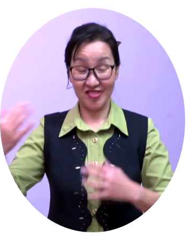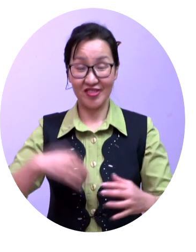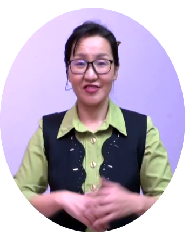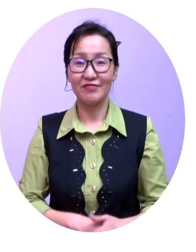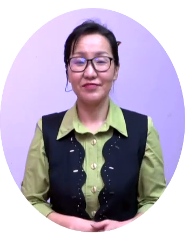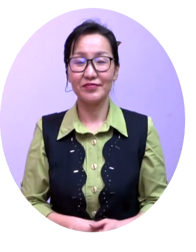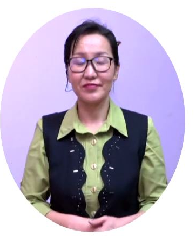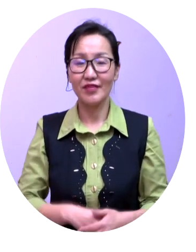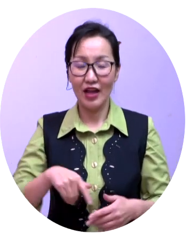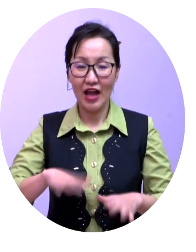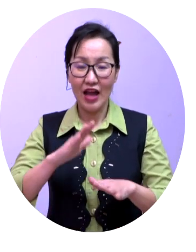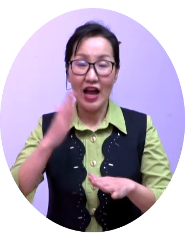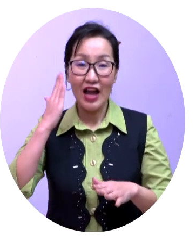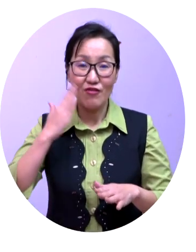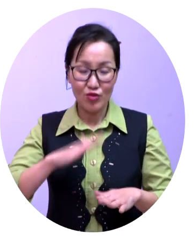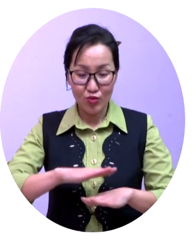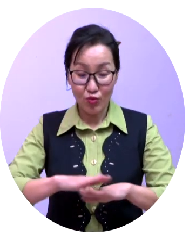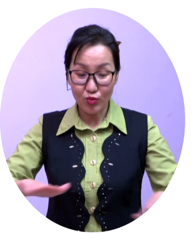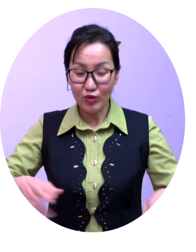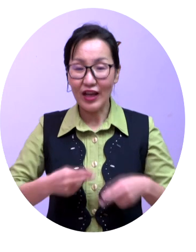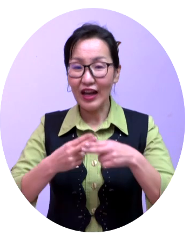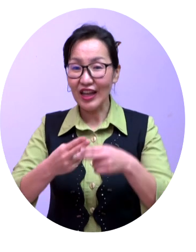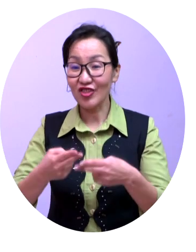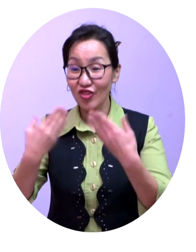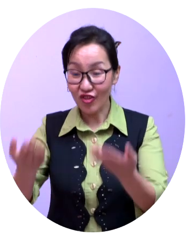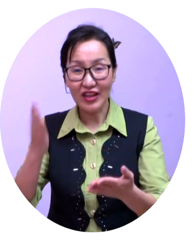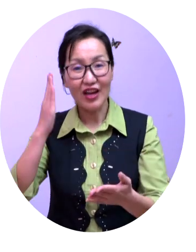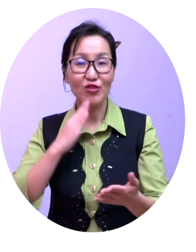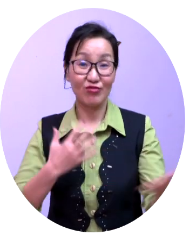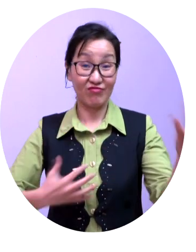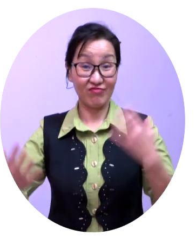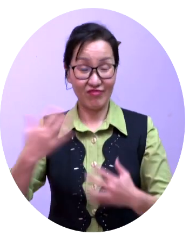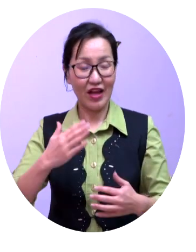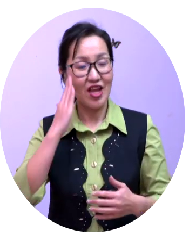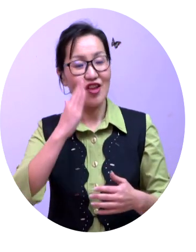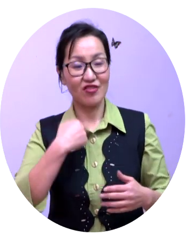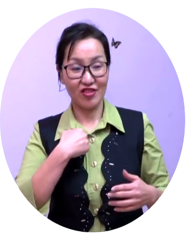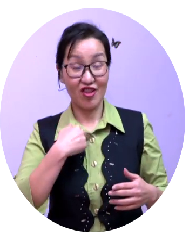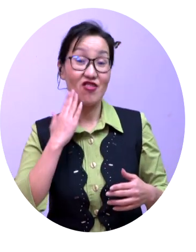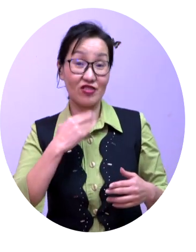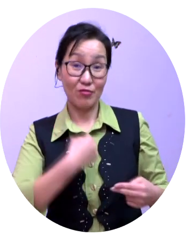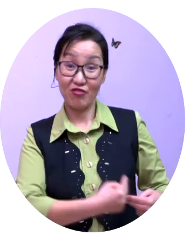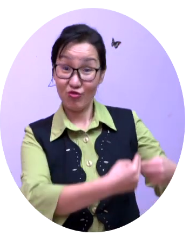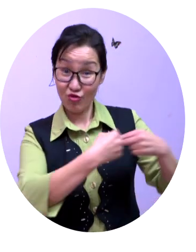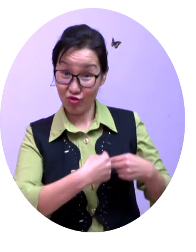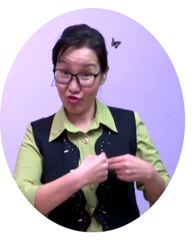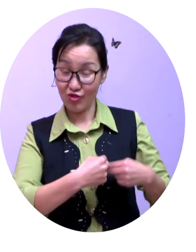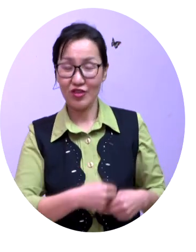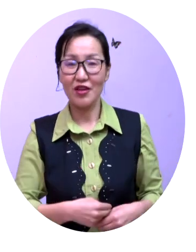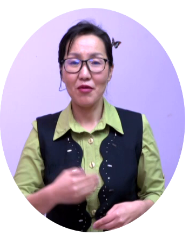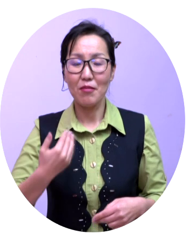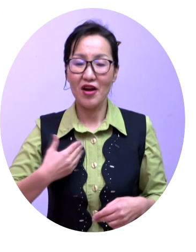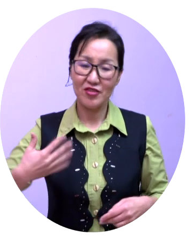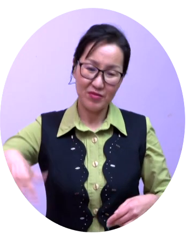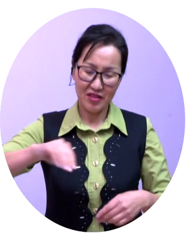Аав ээжүүд нь хүүхдүүдээ гаргаж өгөхөөр ирсэн байлаа. Ээж намайг үдэж өглөө. Багш биднийг